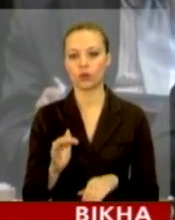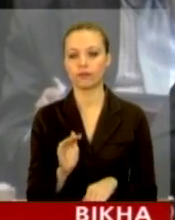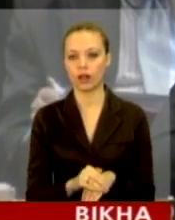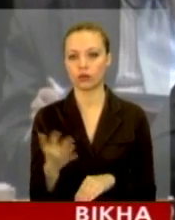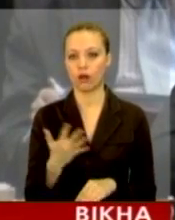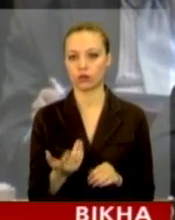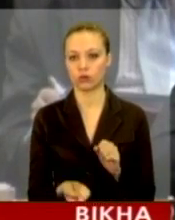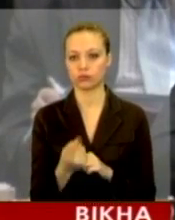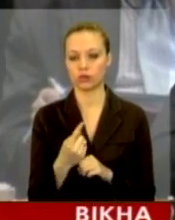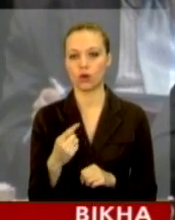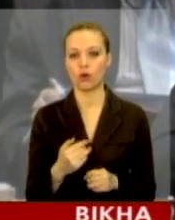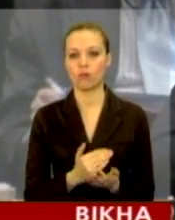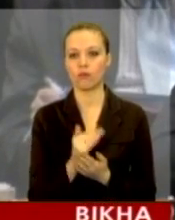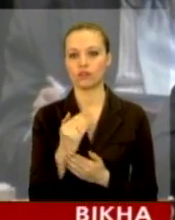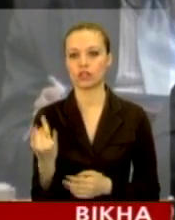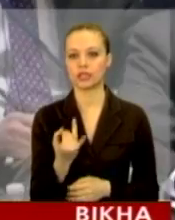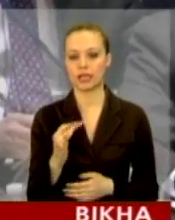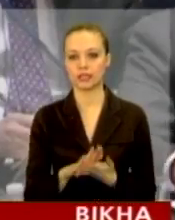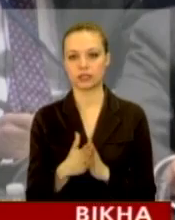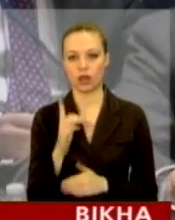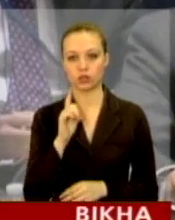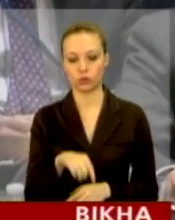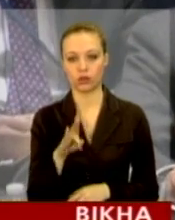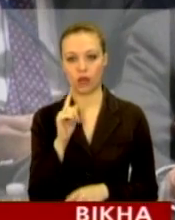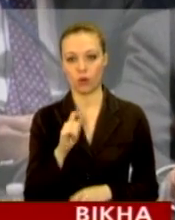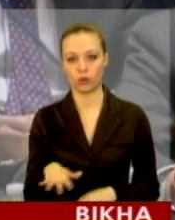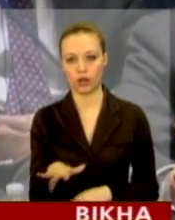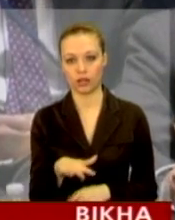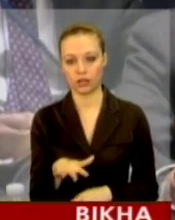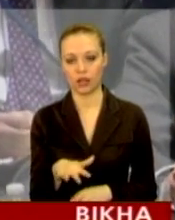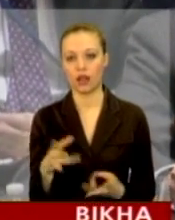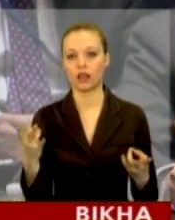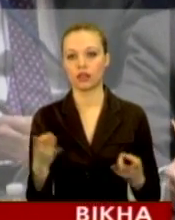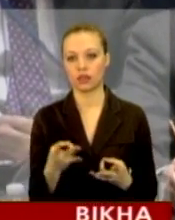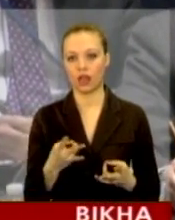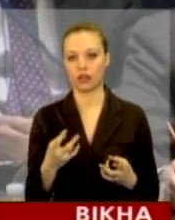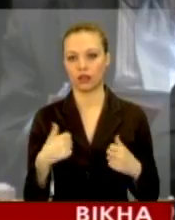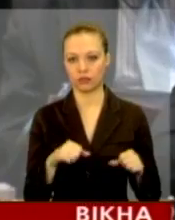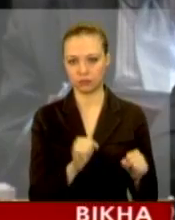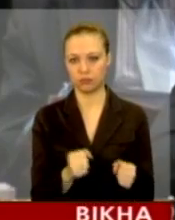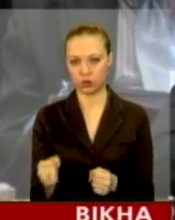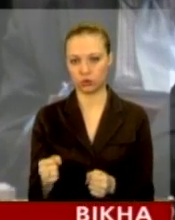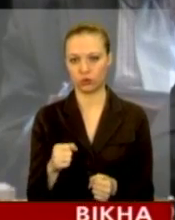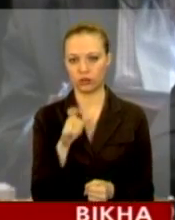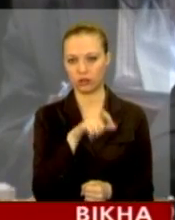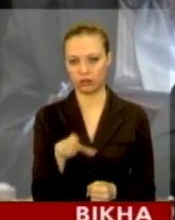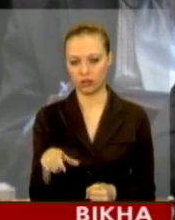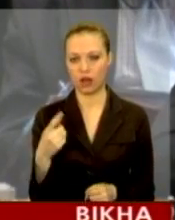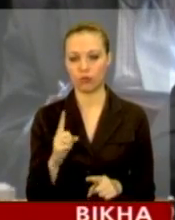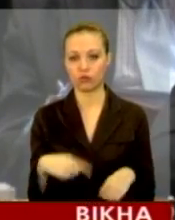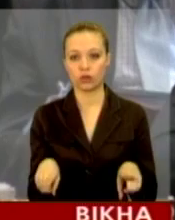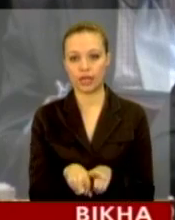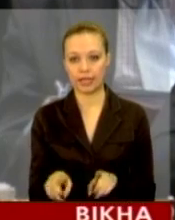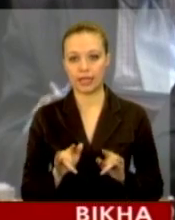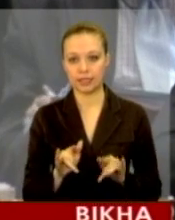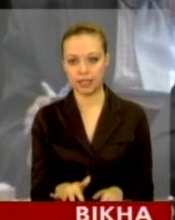которые проявляют повышенный интерес к ситуации в Украине, на Украине, надо приструнить радикалов, поскольку